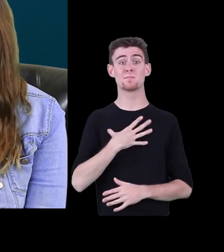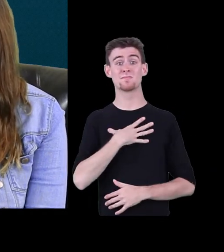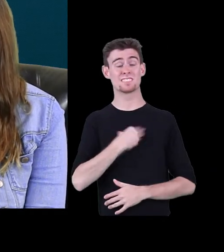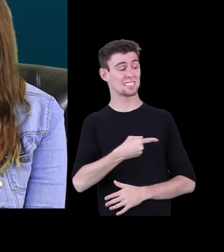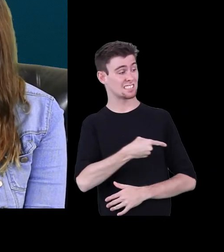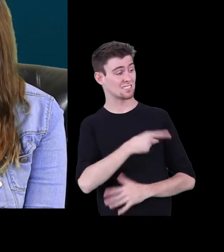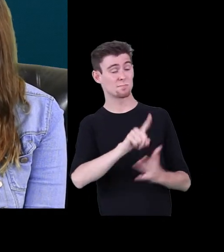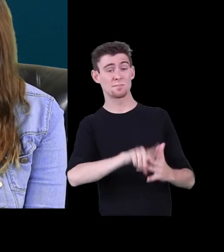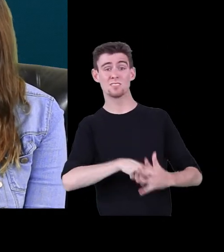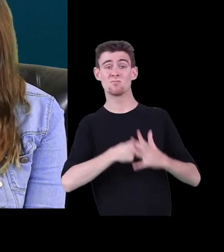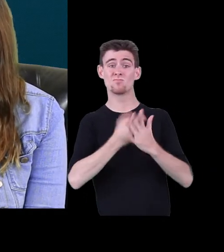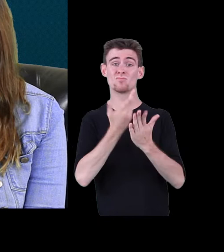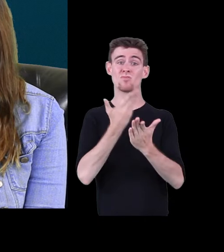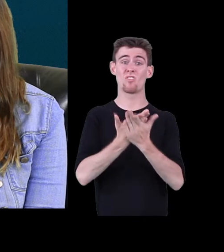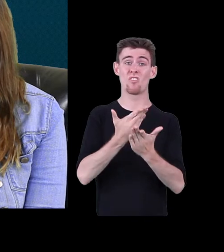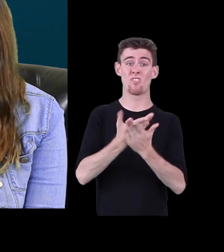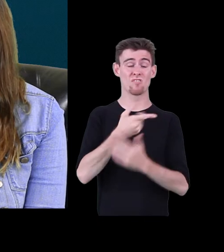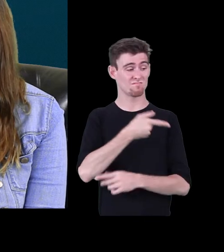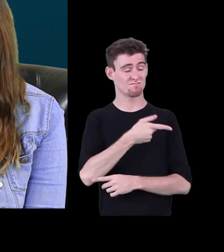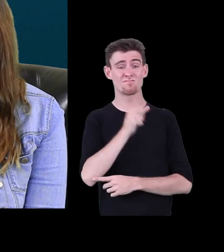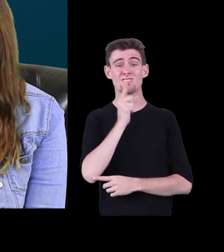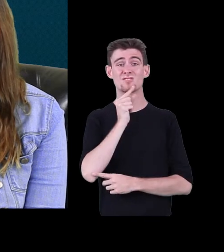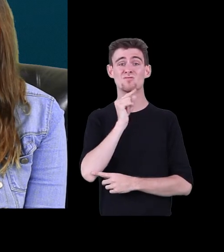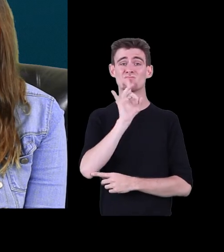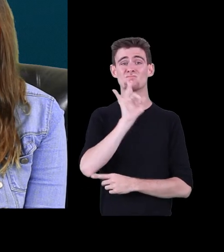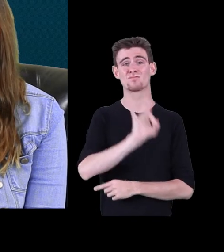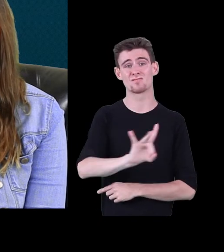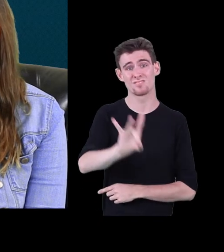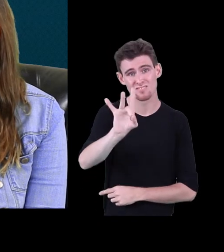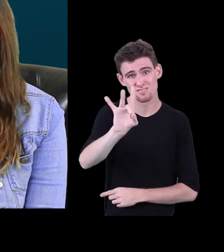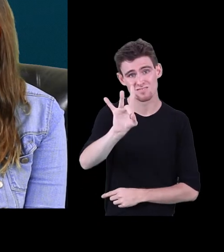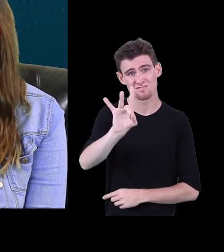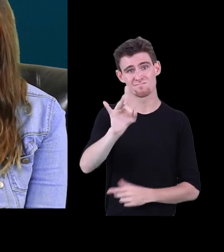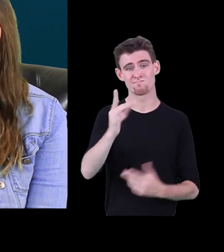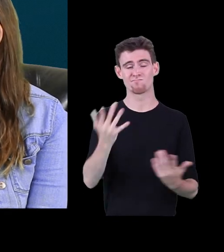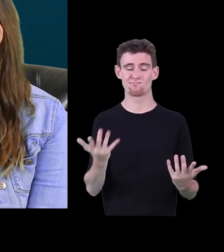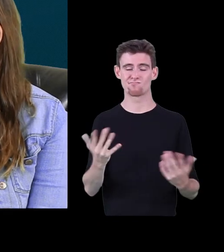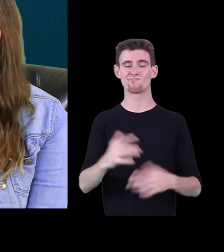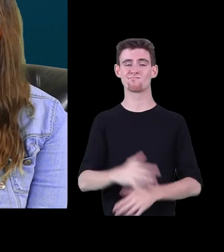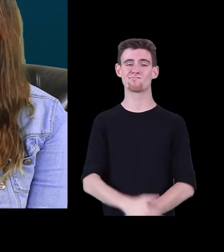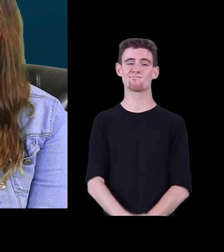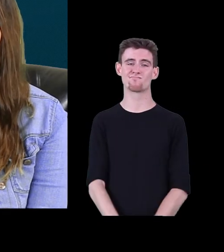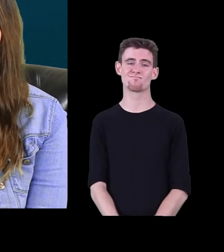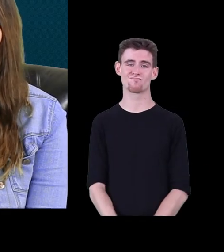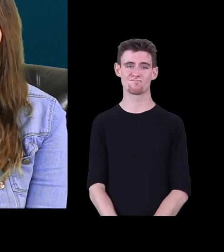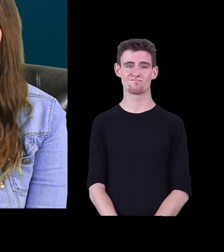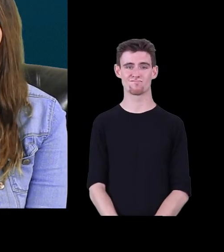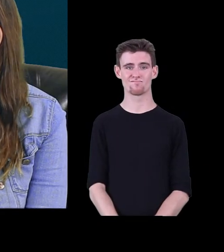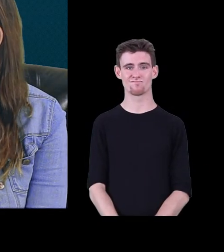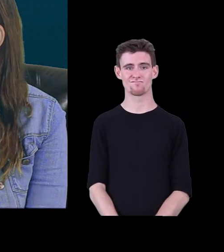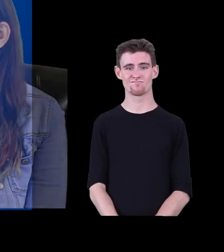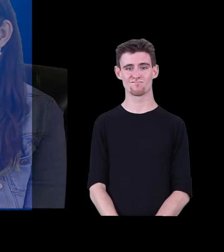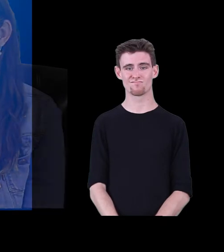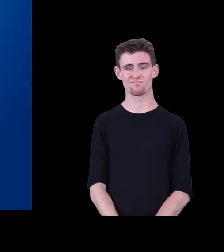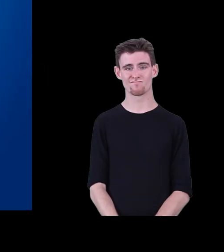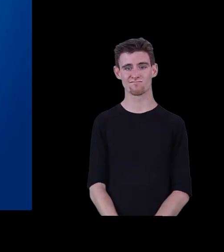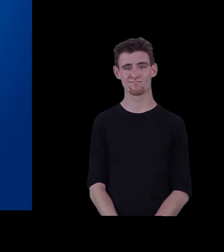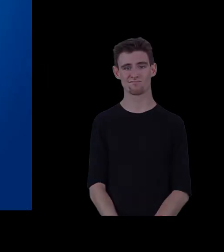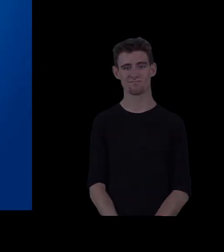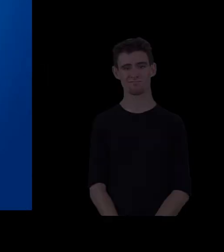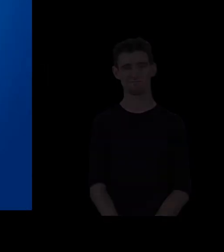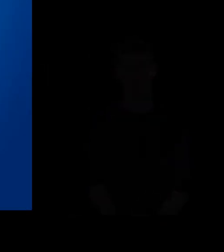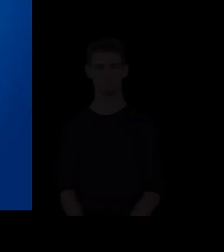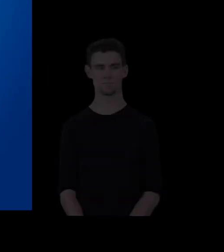l'apprendre bien plus tôt. Elle est arrivée dans son école spécialisée seulement à l'âge de 8 ans. J'ai